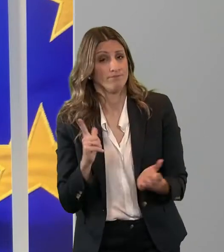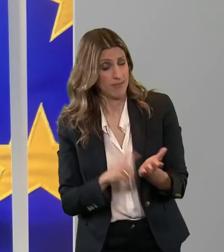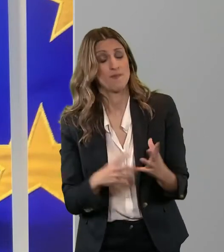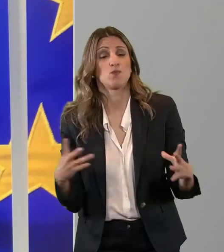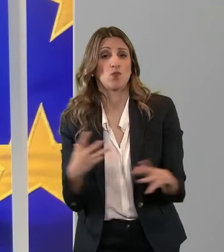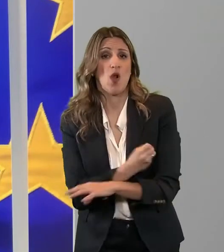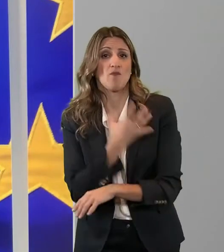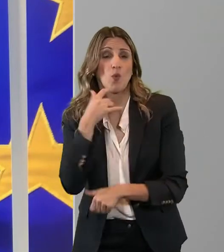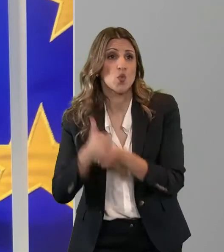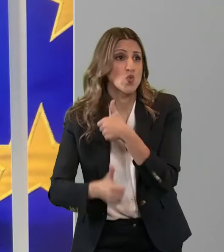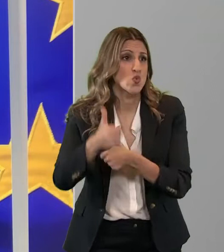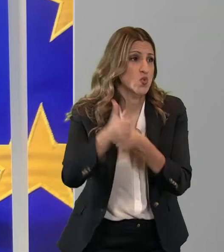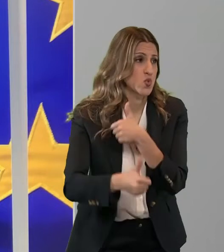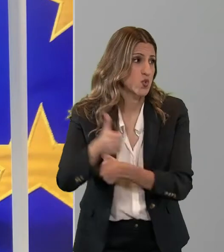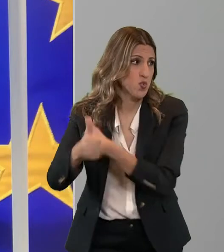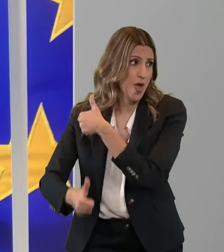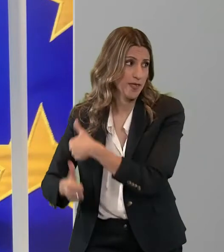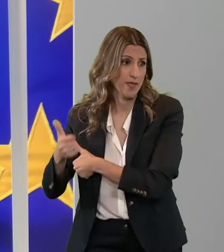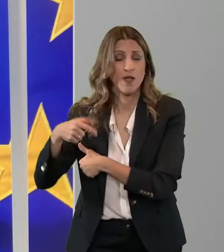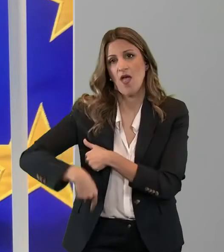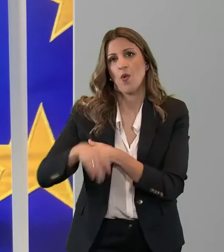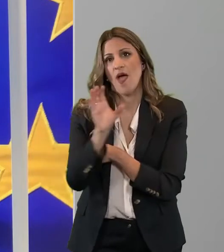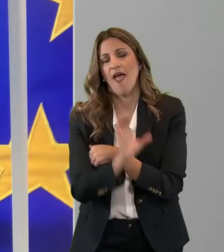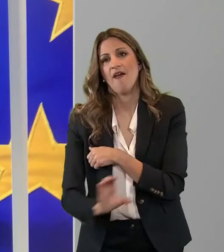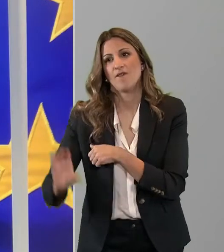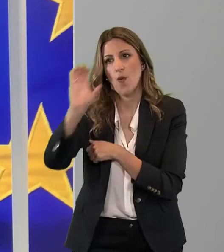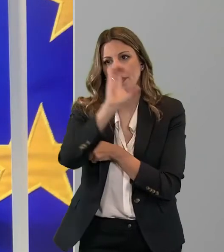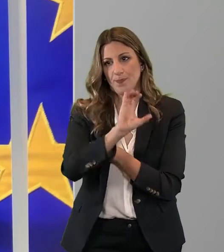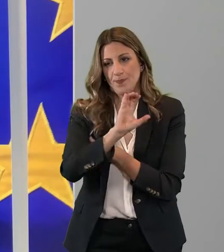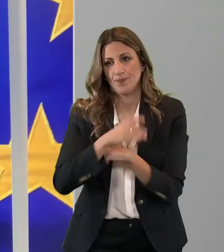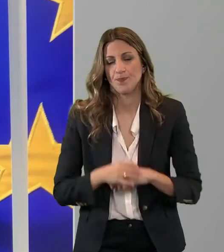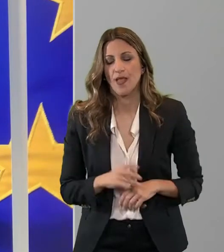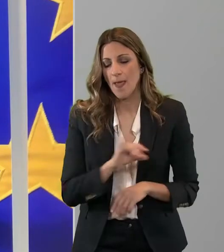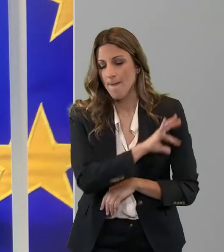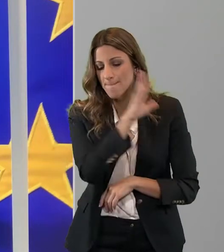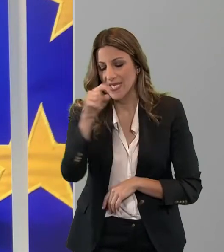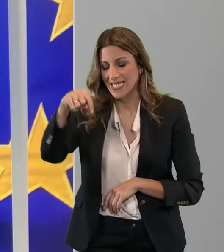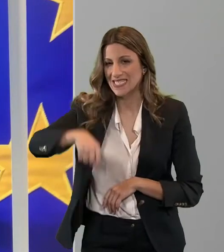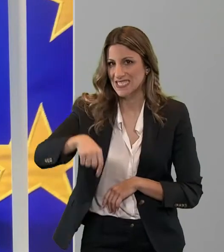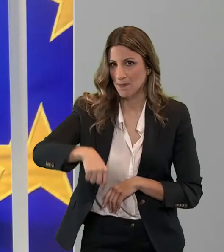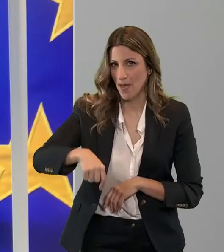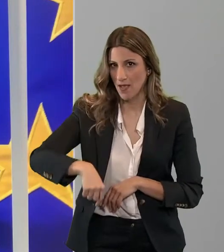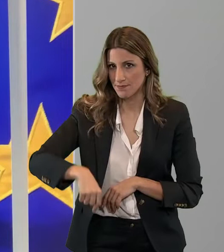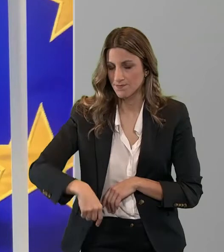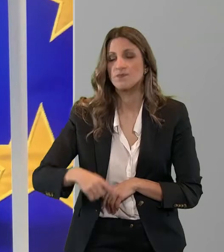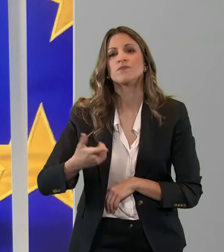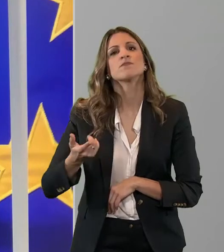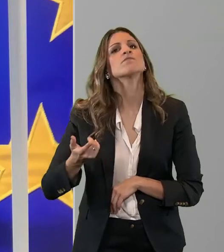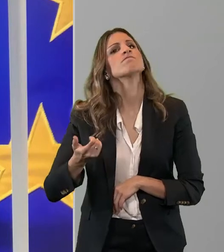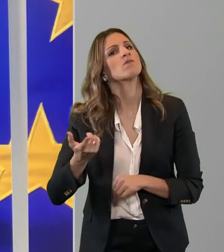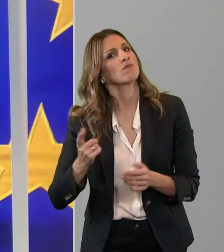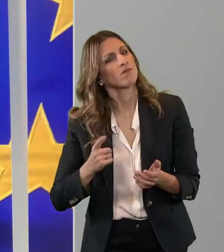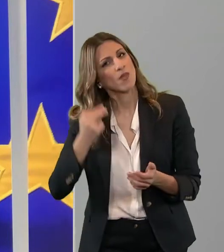της ανταγωνιστικότητας ευρύτερα στην Ευρώπη. Μέχρι σήμερα η πρόοδος της